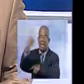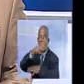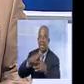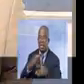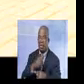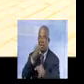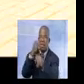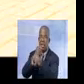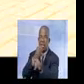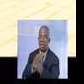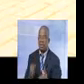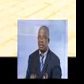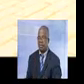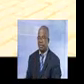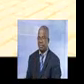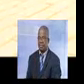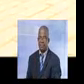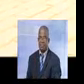carrières.